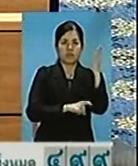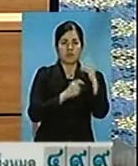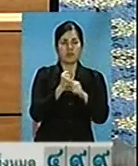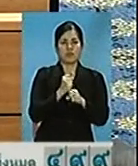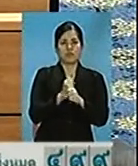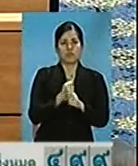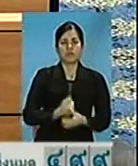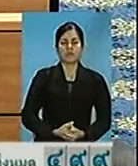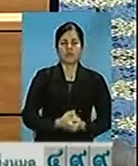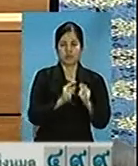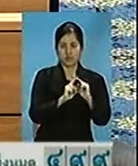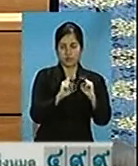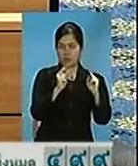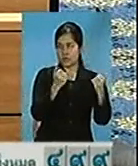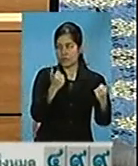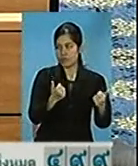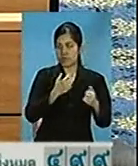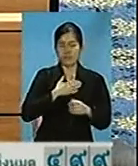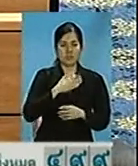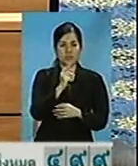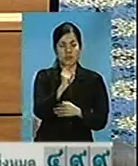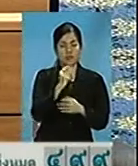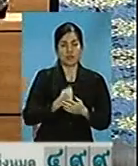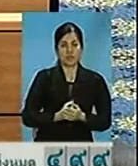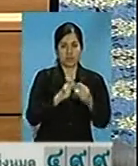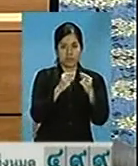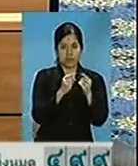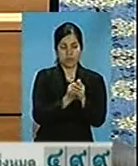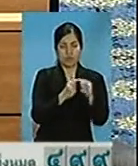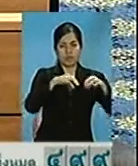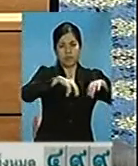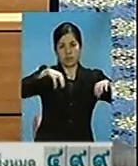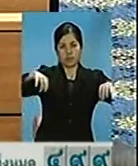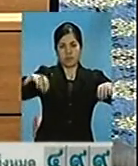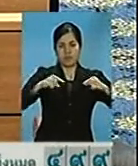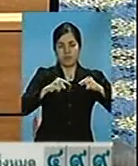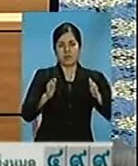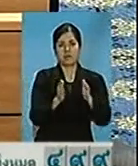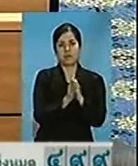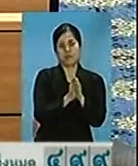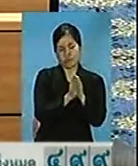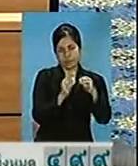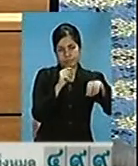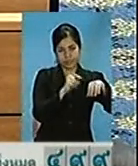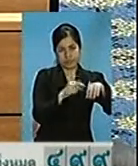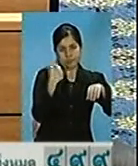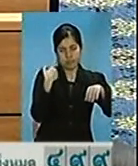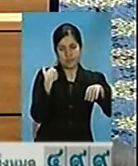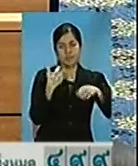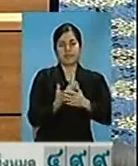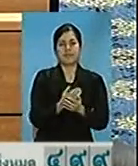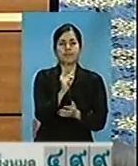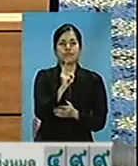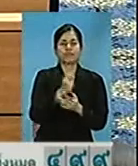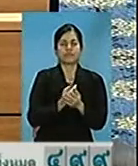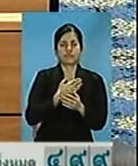แต่ว่าเรามาเน้นวันนี้ในการยุบรวม2องค์การองค์กร3องค์กรเข้ามาด้วยกันแล้วเรามา